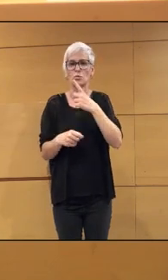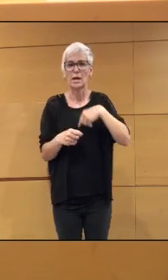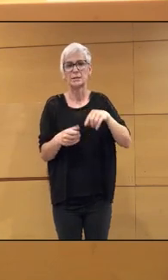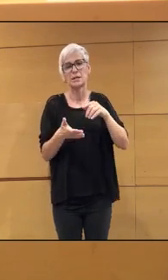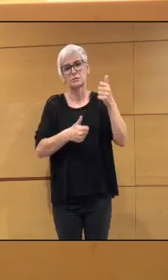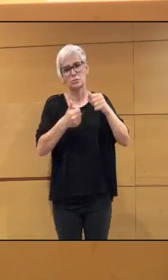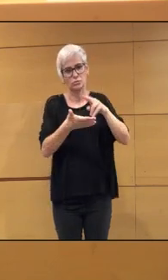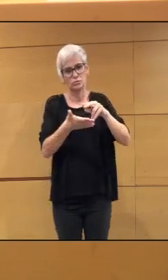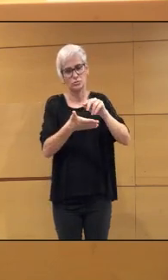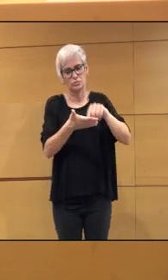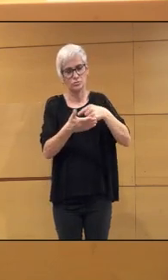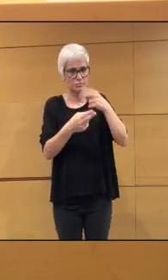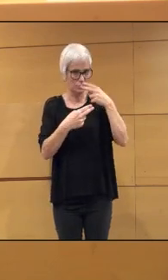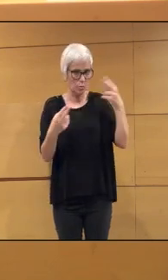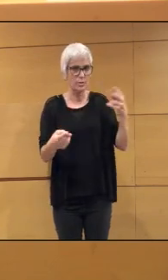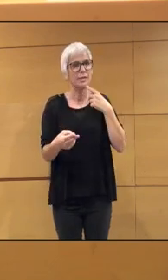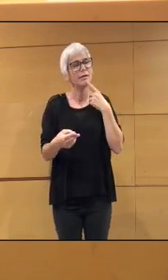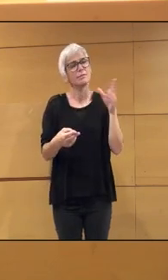que tot havia de ser accessible.